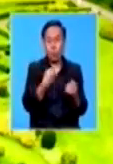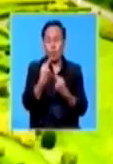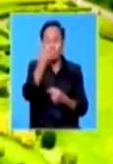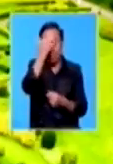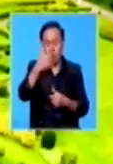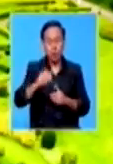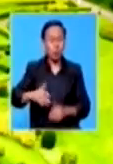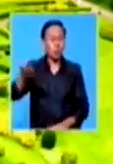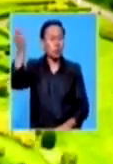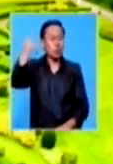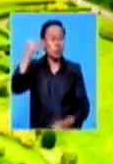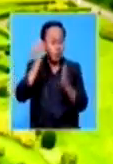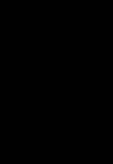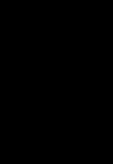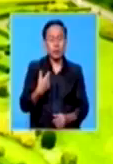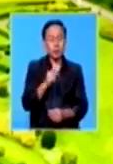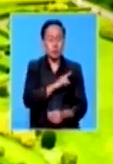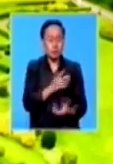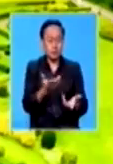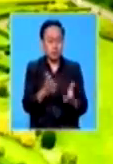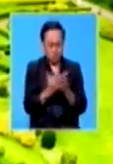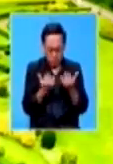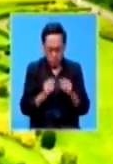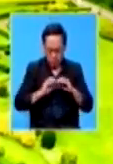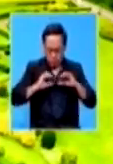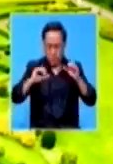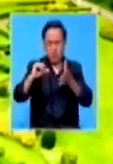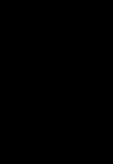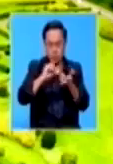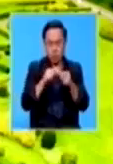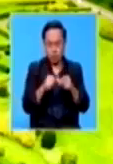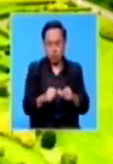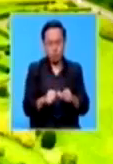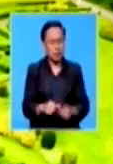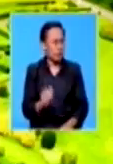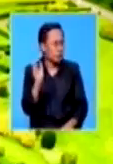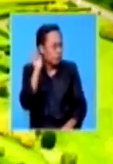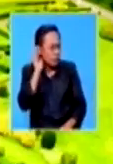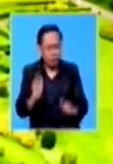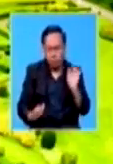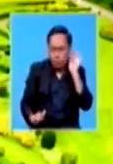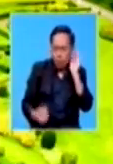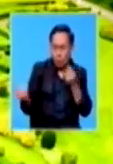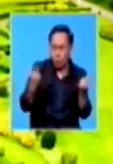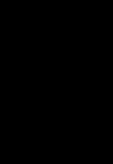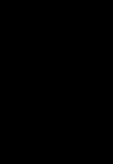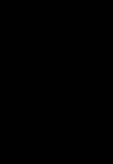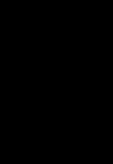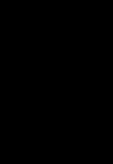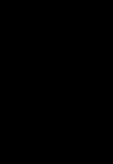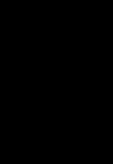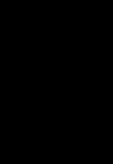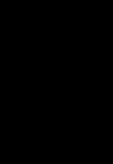างนี้สร้างสินให้ลูกหลานต้องมาชดใช้กันมากมายเนี่ยนะเข้าใจกันบ้างนะครับไปเชื่อฟังไอ้คนที่มันไม่ทำแล้วมันบิดเบือนทุกวันเนี่